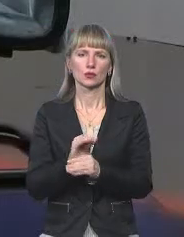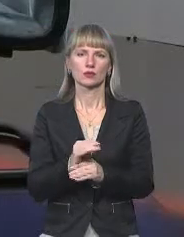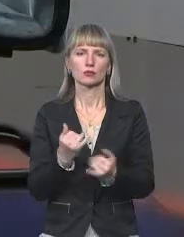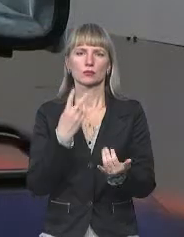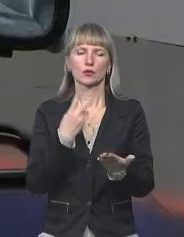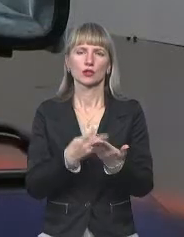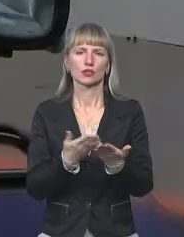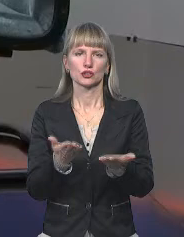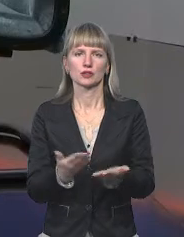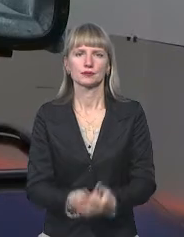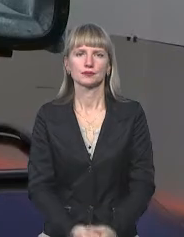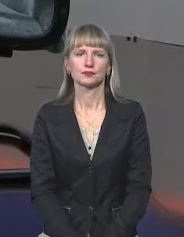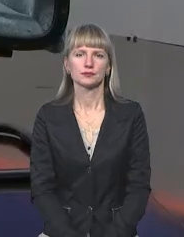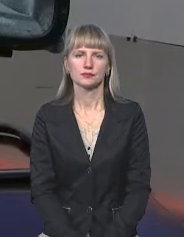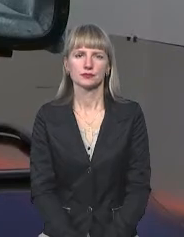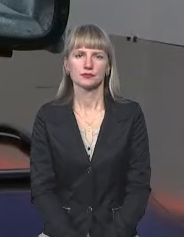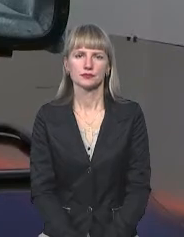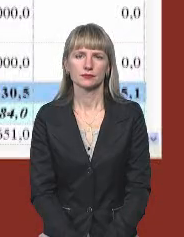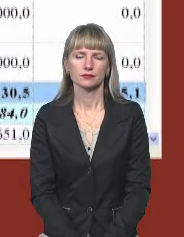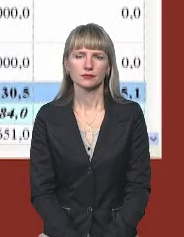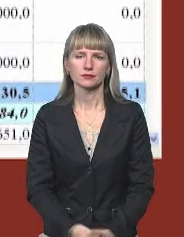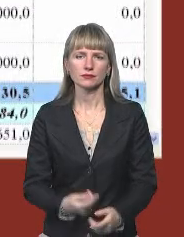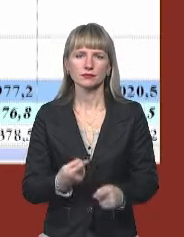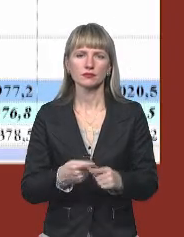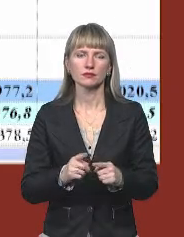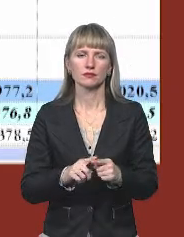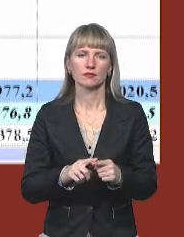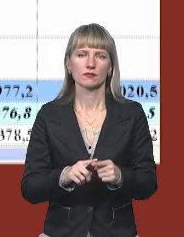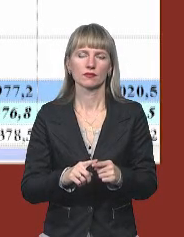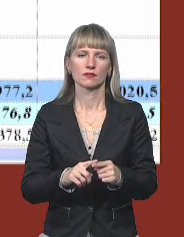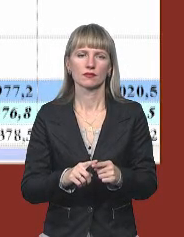покажіть, будь ласка, ось Міністерство освіти і науки.